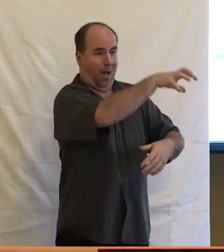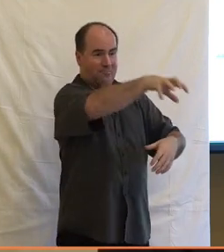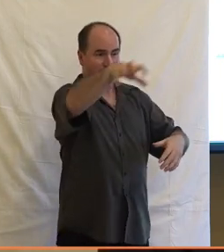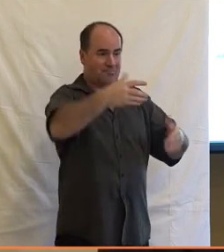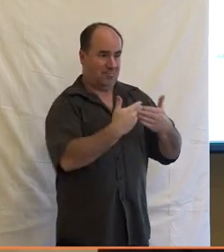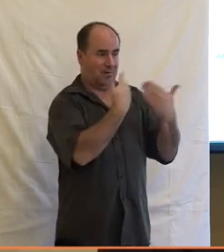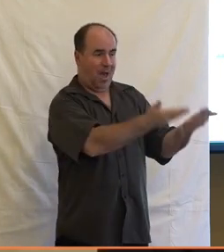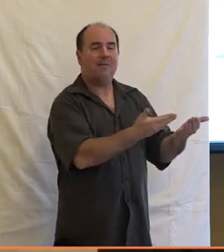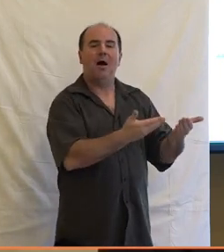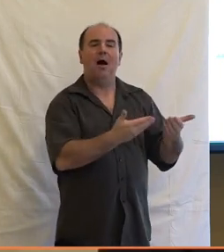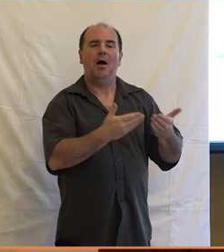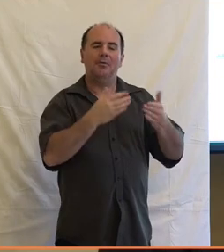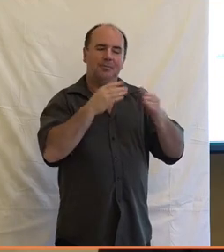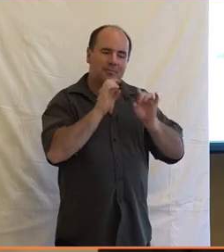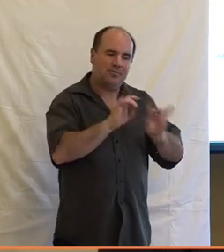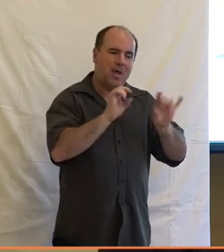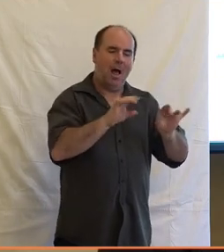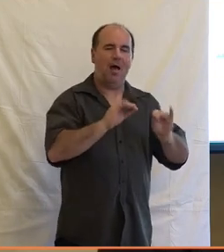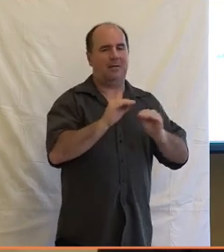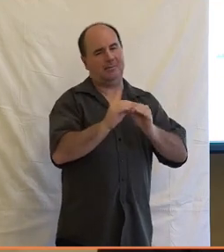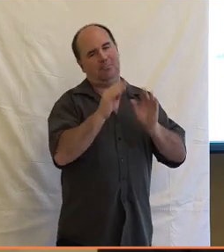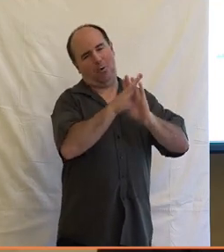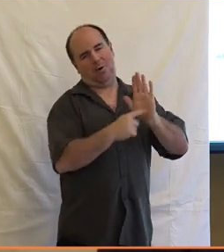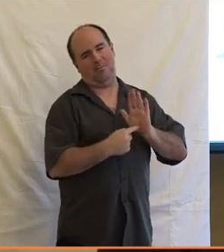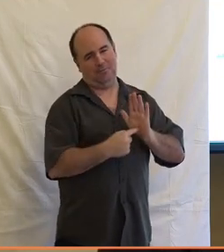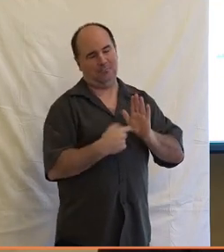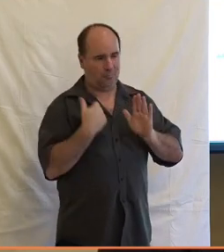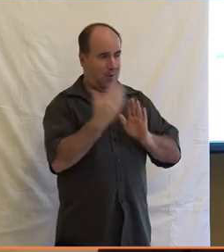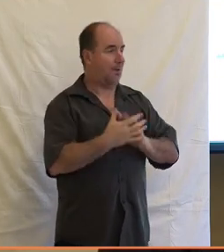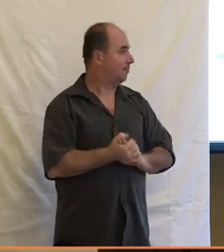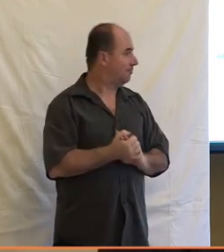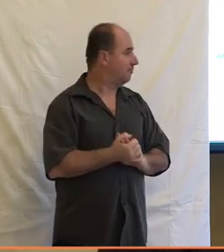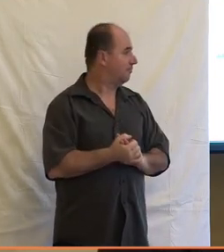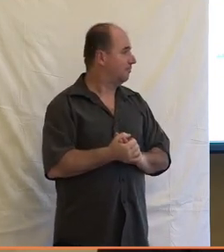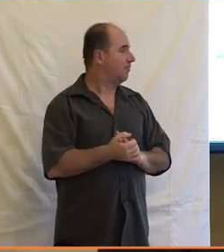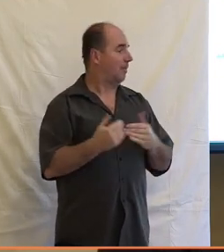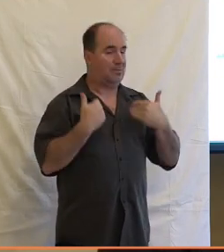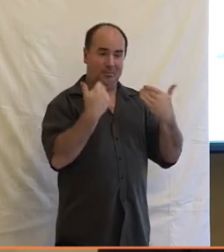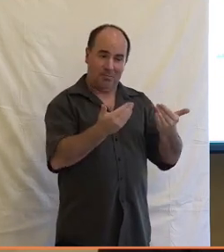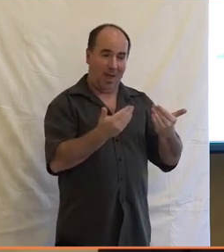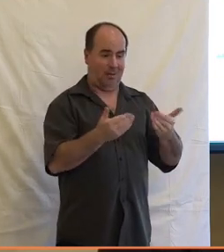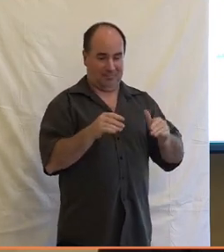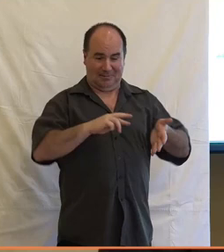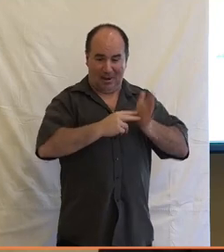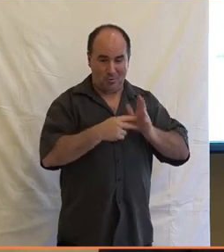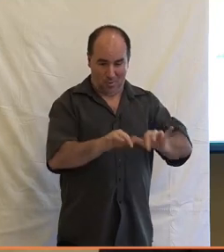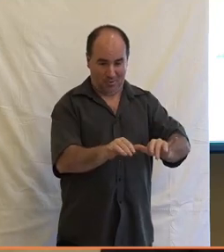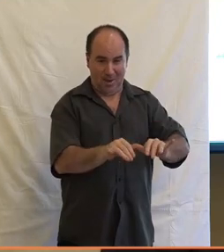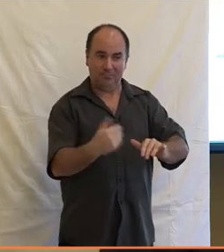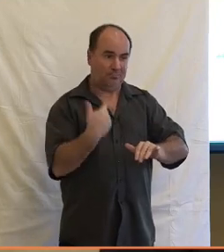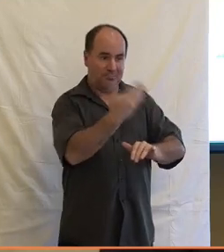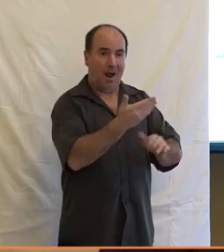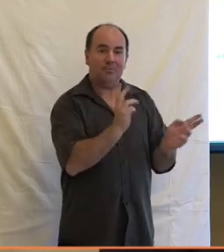že tady taková technologie je k dispozici, že ji dneska člověk má v běžném